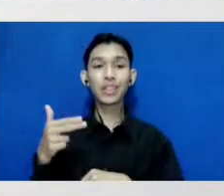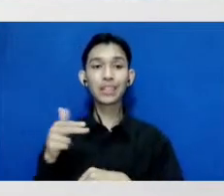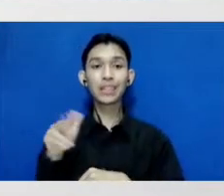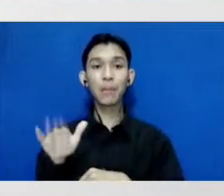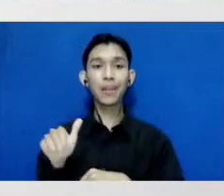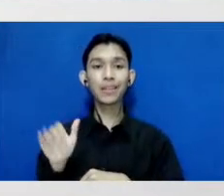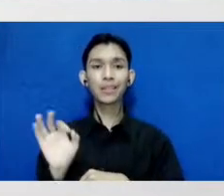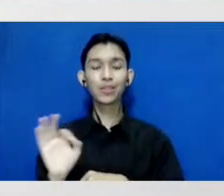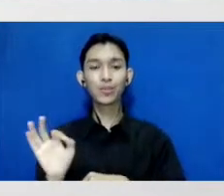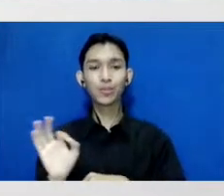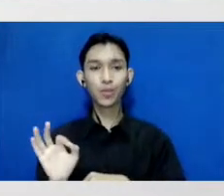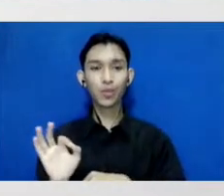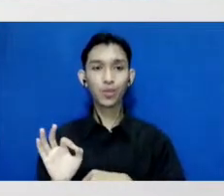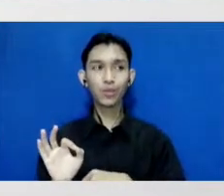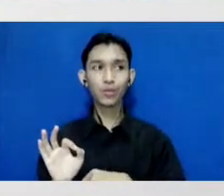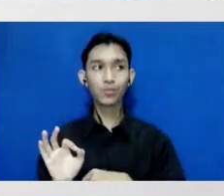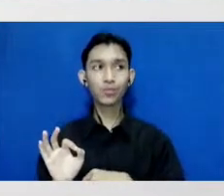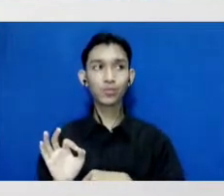belum